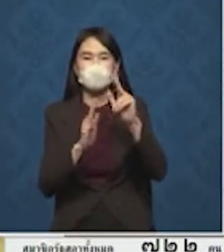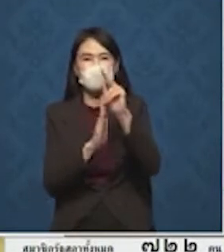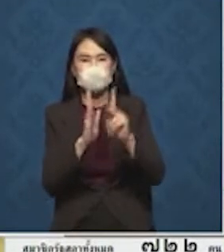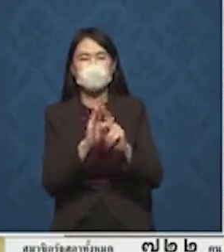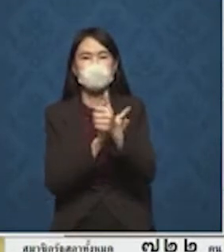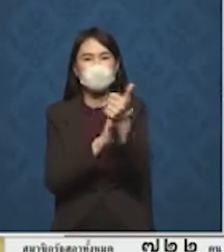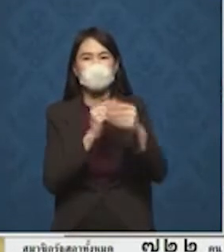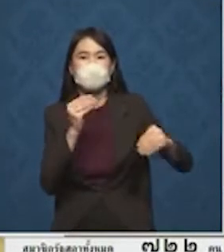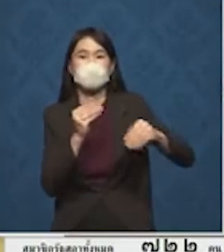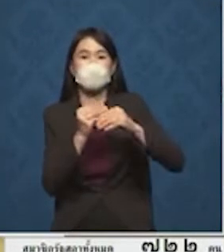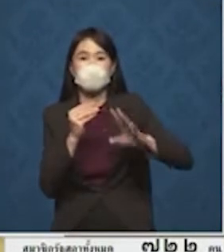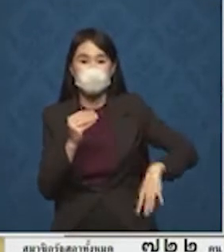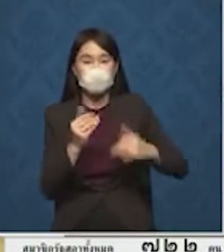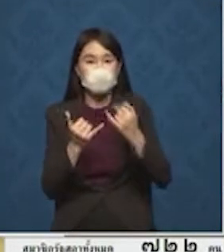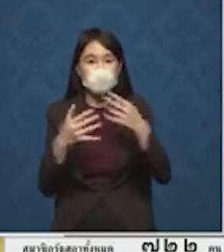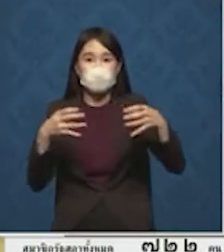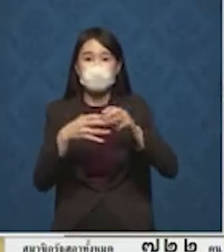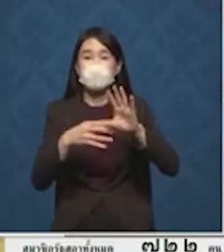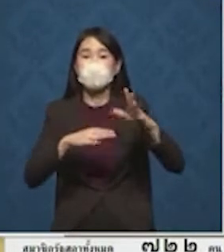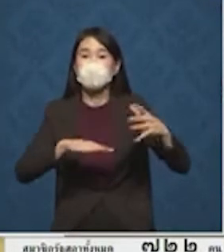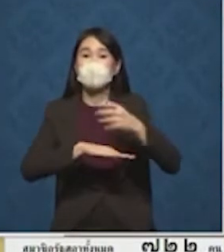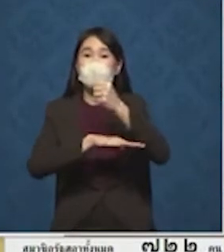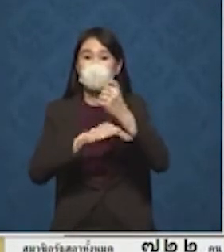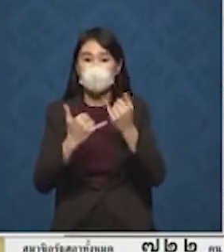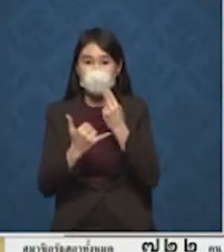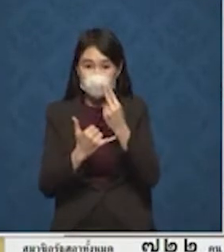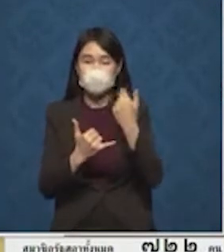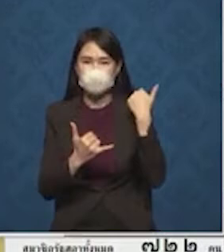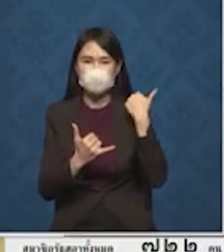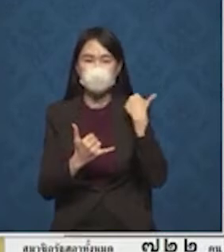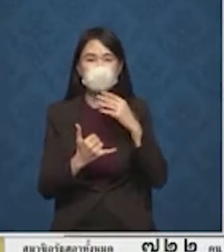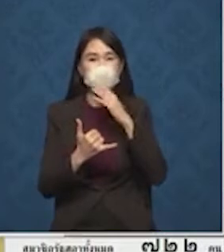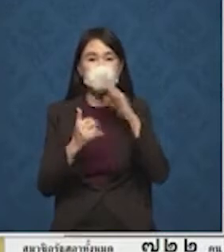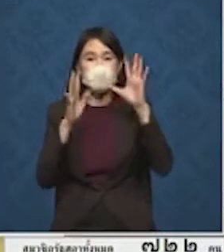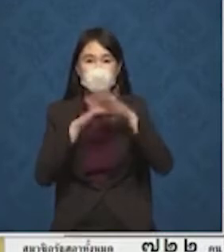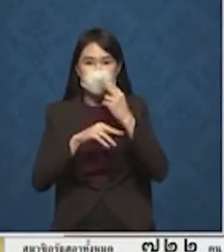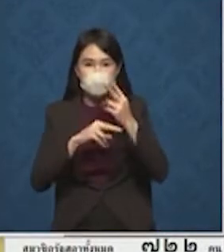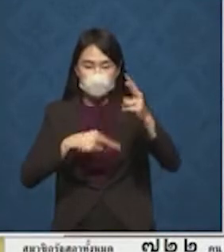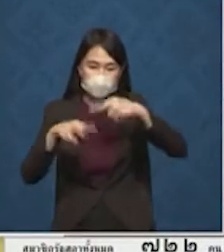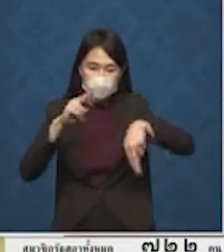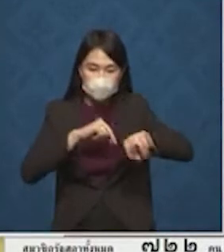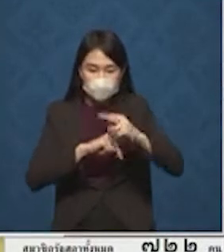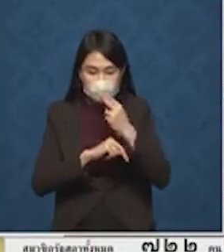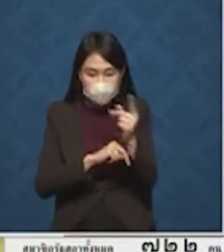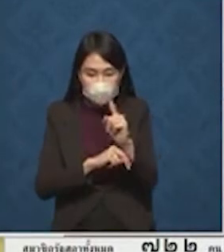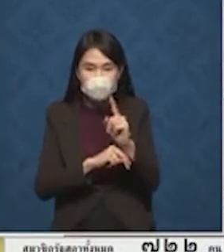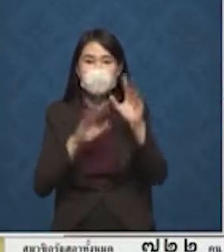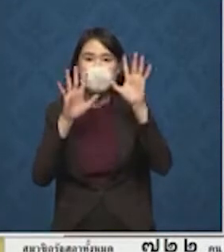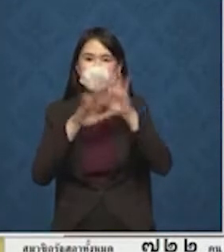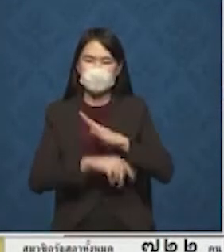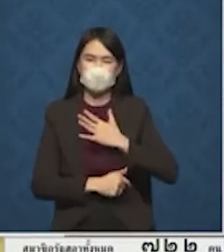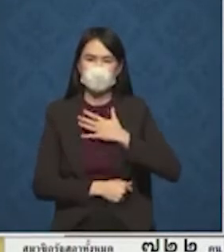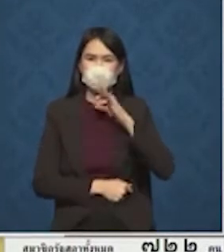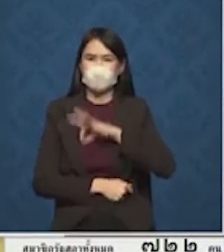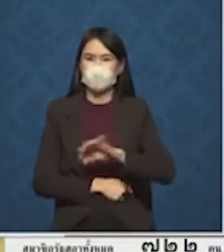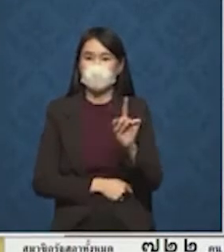อื่นก็คอกฎหมายพักกันเมืองซึ่งเป็นการวินิจัยออกมาผมคิดว่